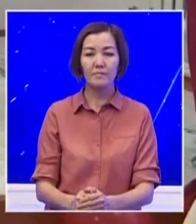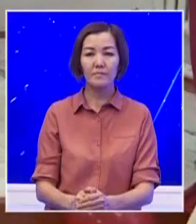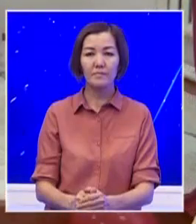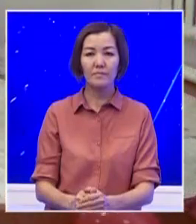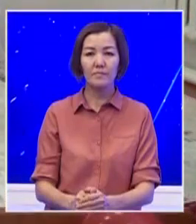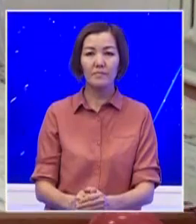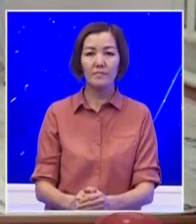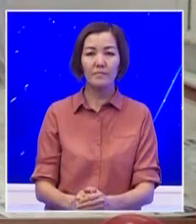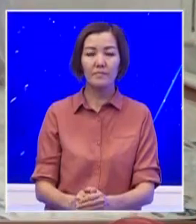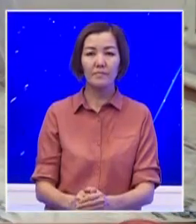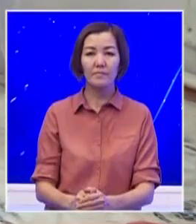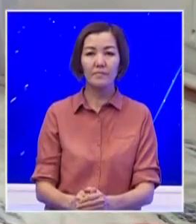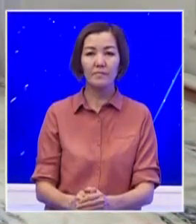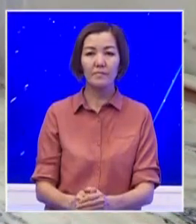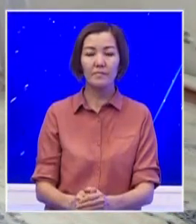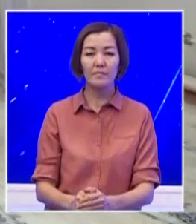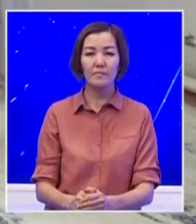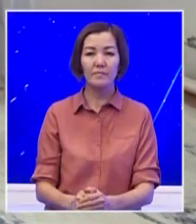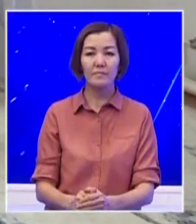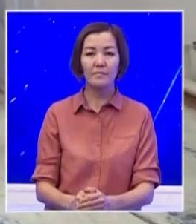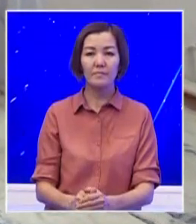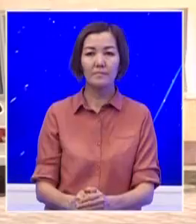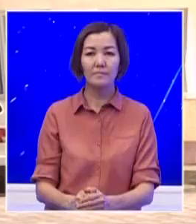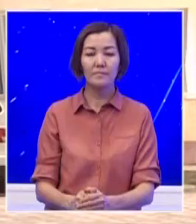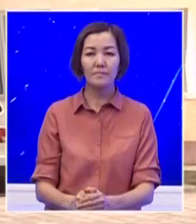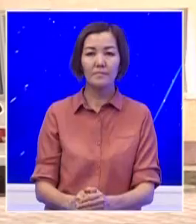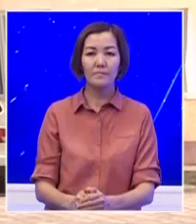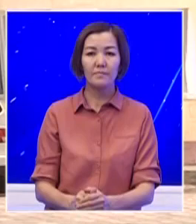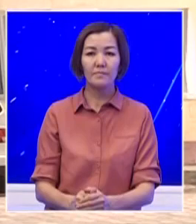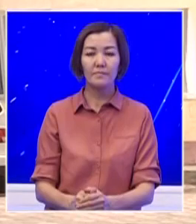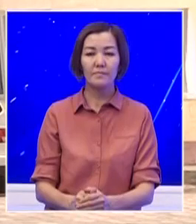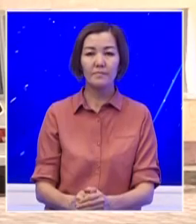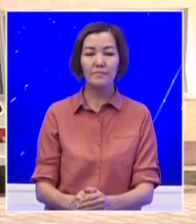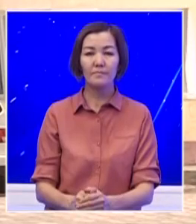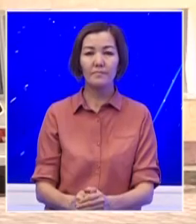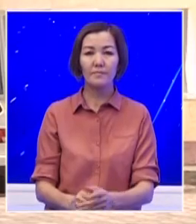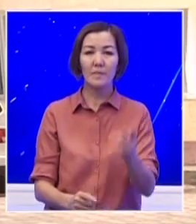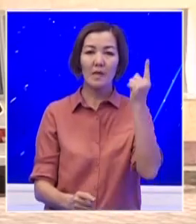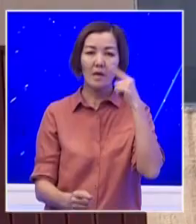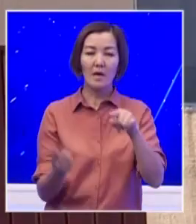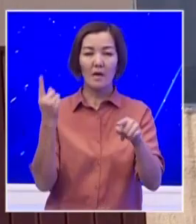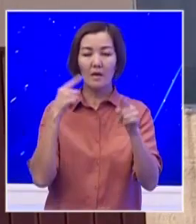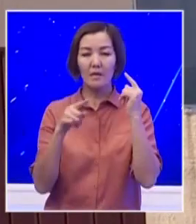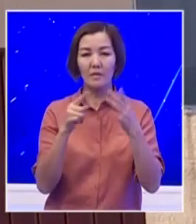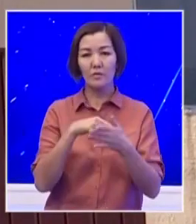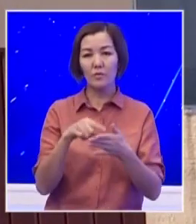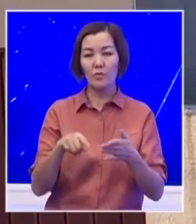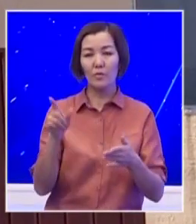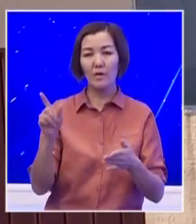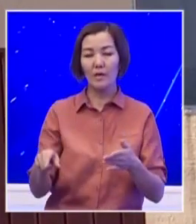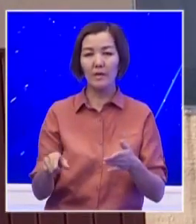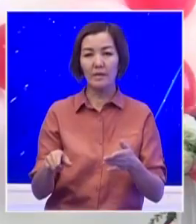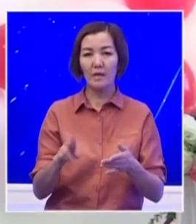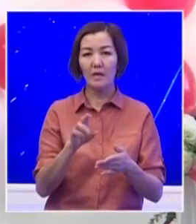төлі, бірінсіз бірі мағынасыз. Заман ақын толғайды, Жангелді ағам жырлайды. Осындай